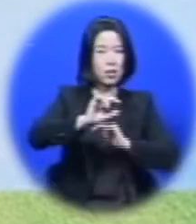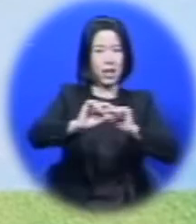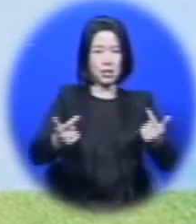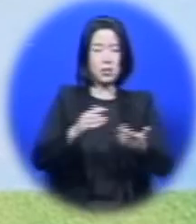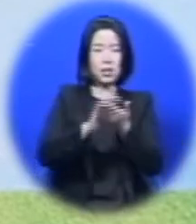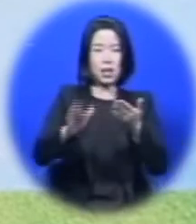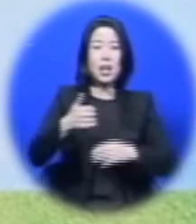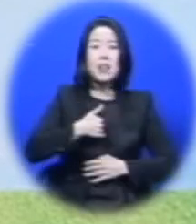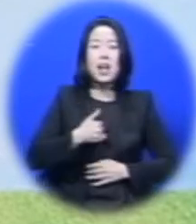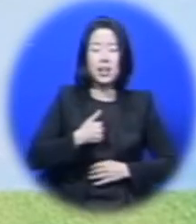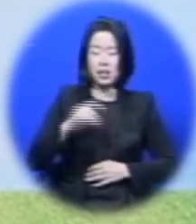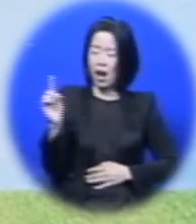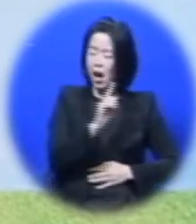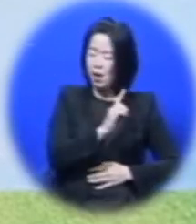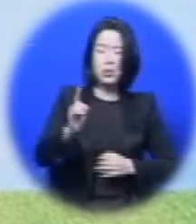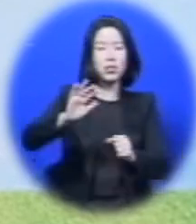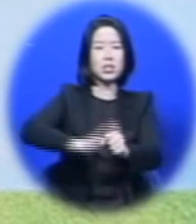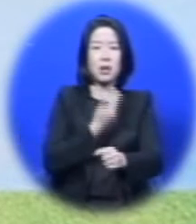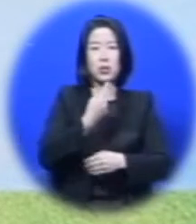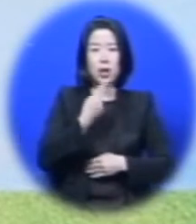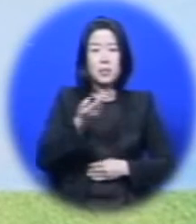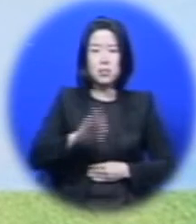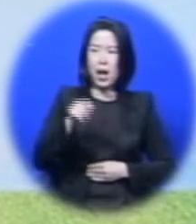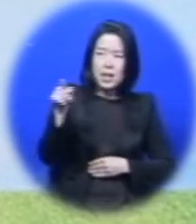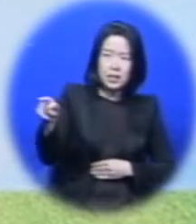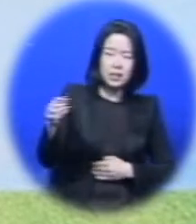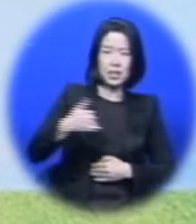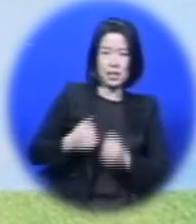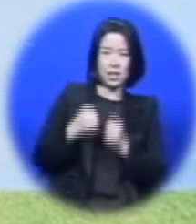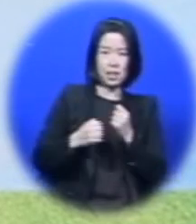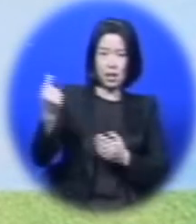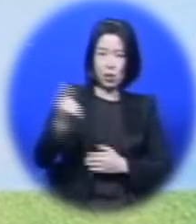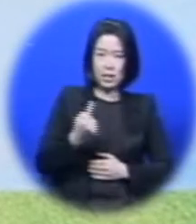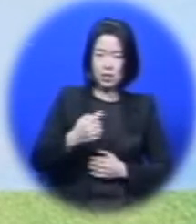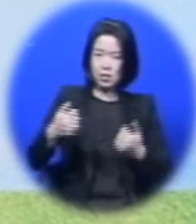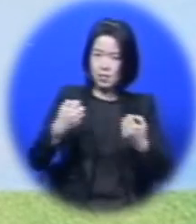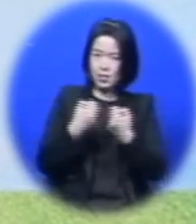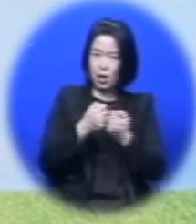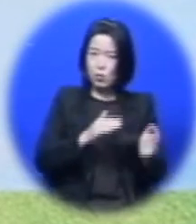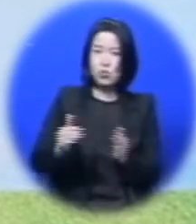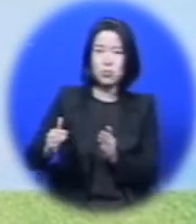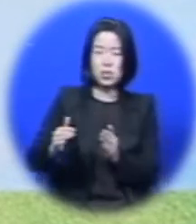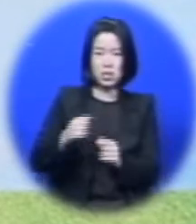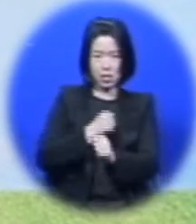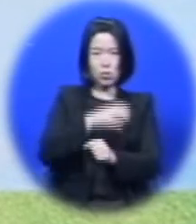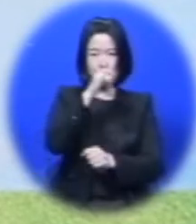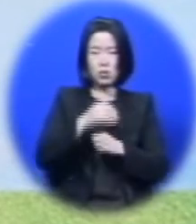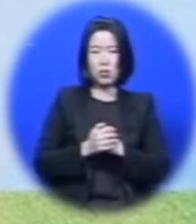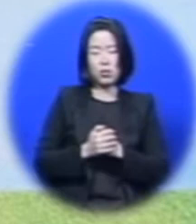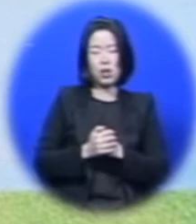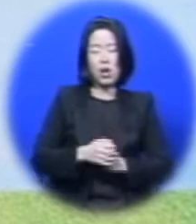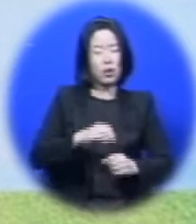아닙니다. 나에게는 아무런 잘못도 없으나 그들이 달려와서 싸울 준비를 합니다.